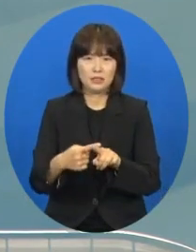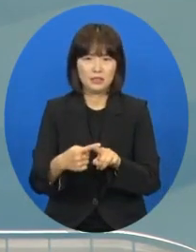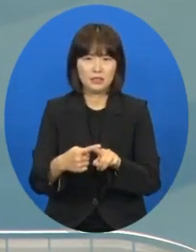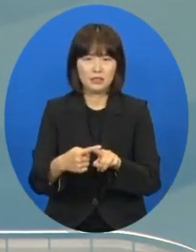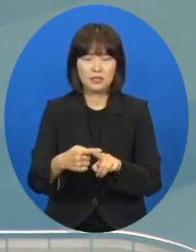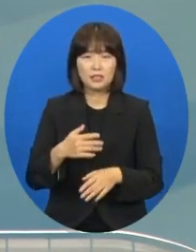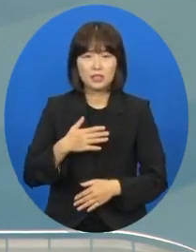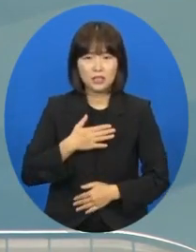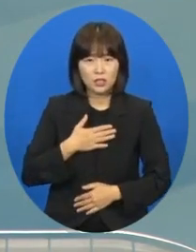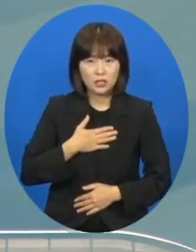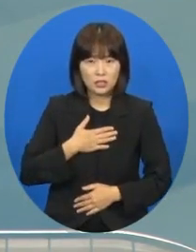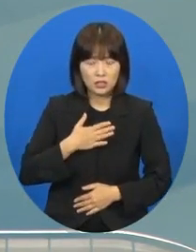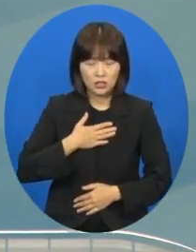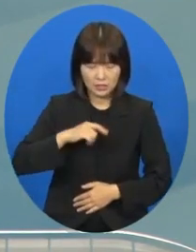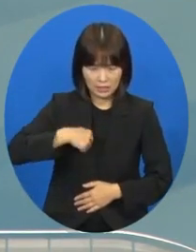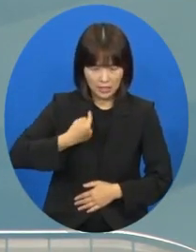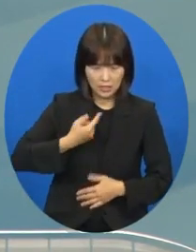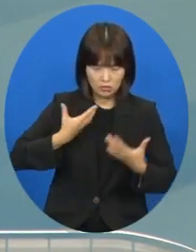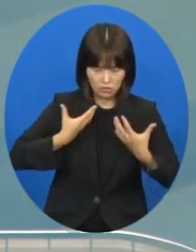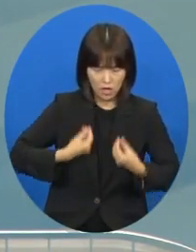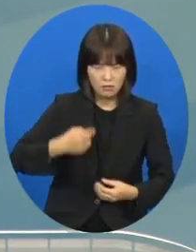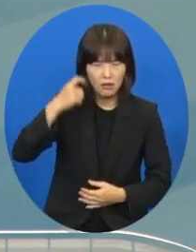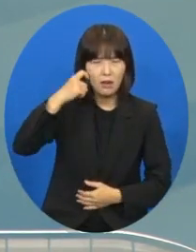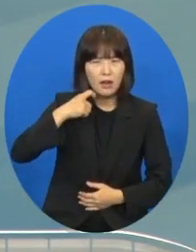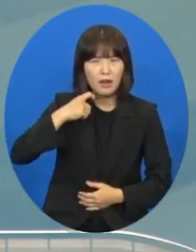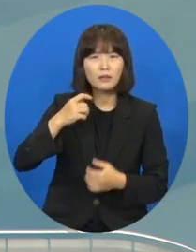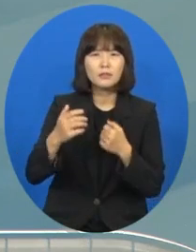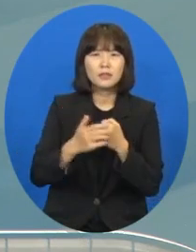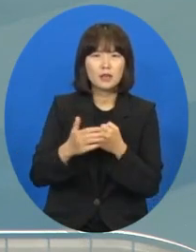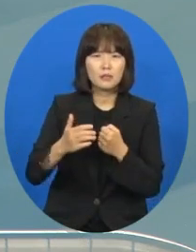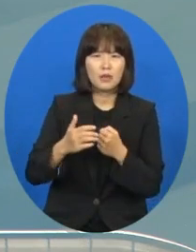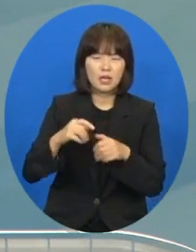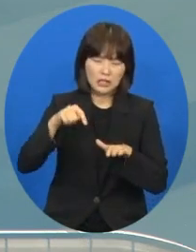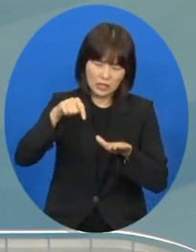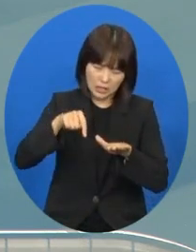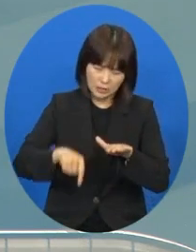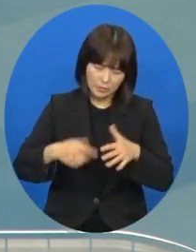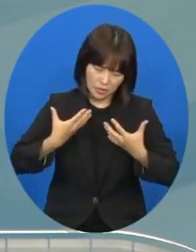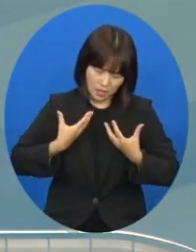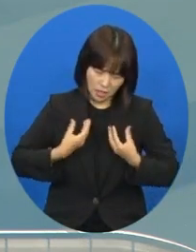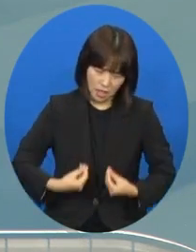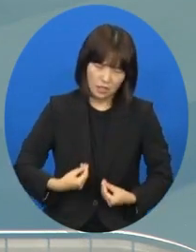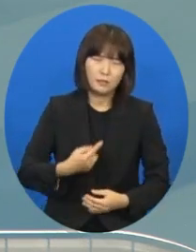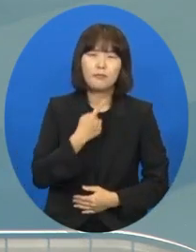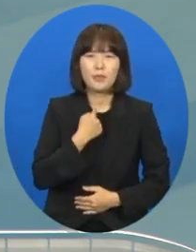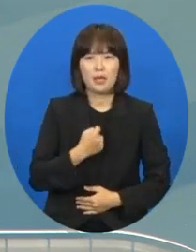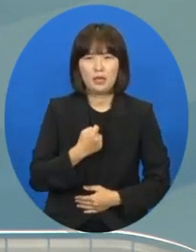저는 저 자신의 좌절감 때문에 정말 깊이 낙심했던 자입니다.